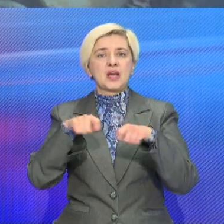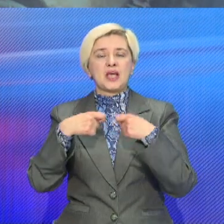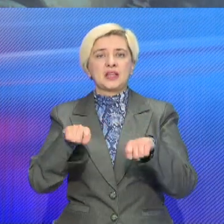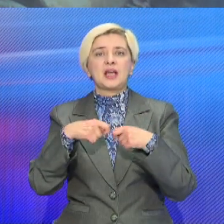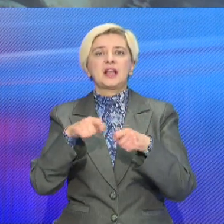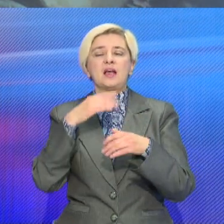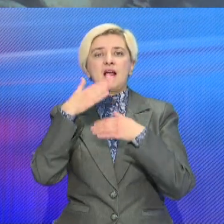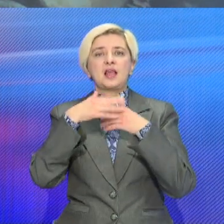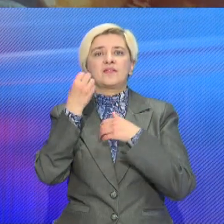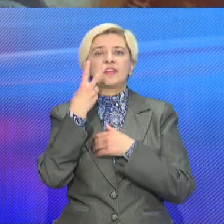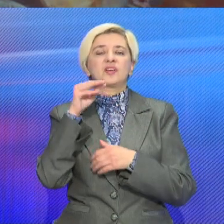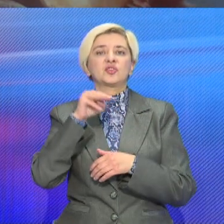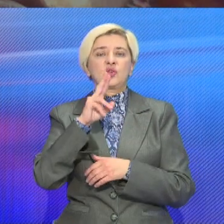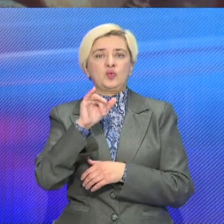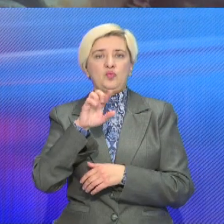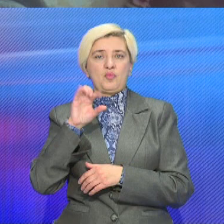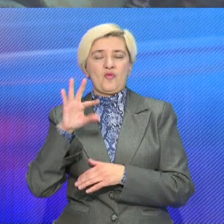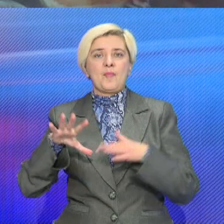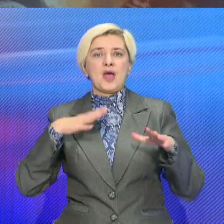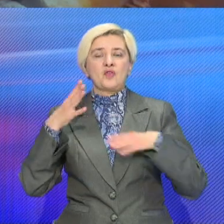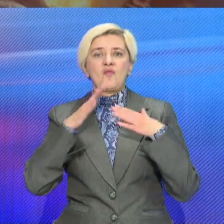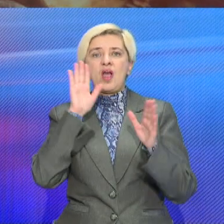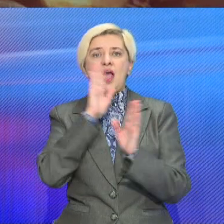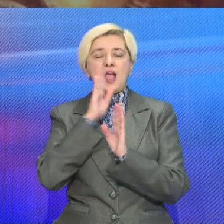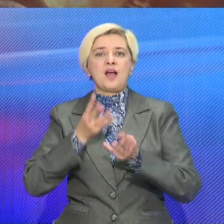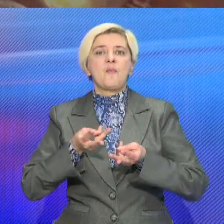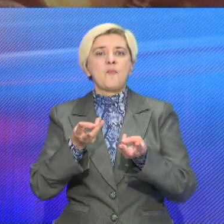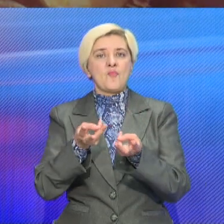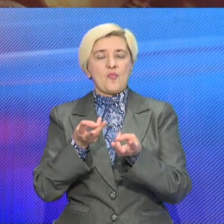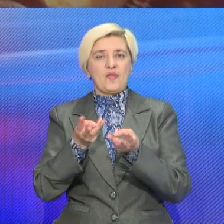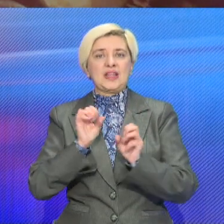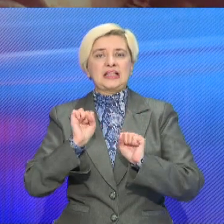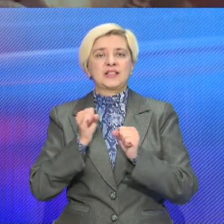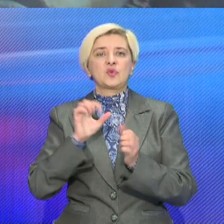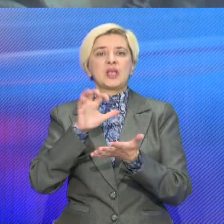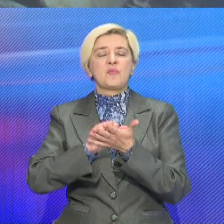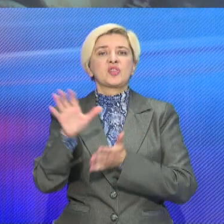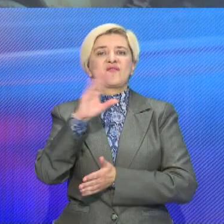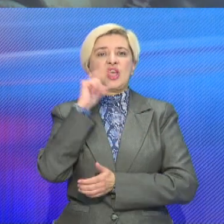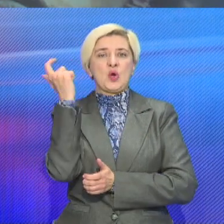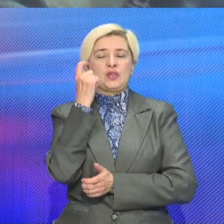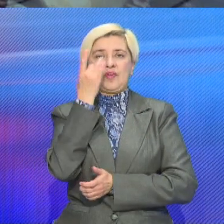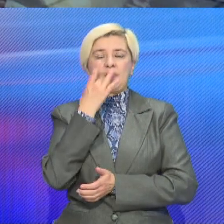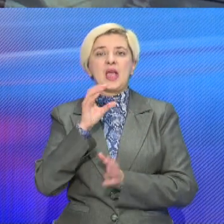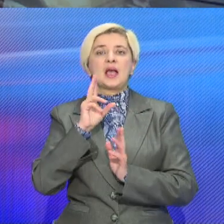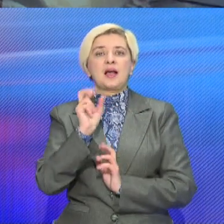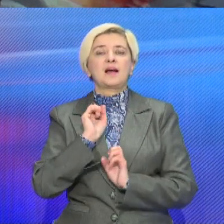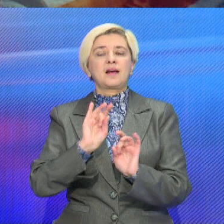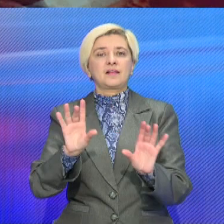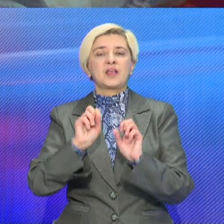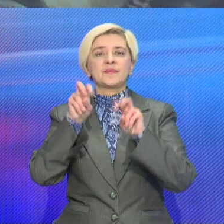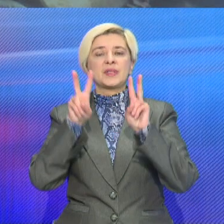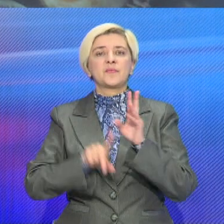тисяч кубов. Нарихтовкою екопаліва на зиму займаються усі господарки Приньомення. Як розказують спеціалісти, з початком